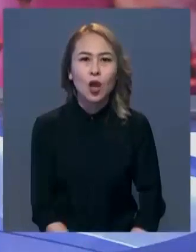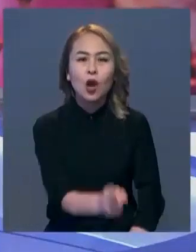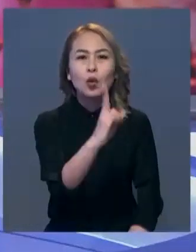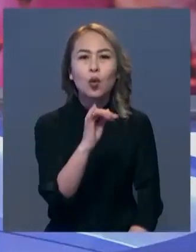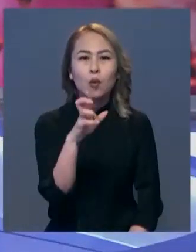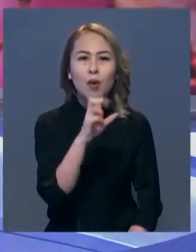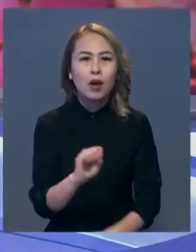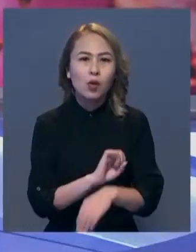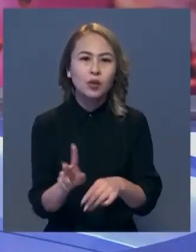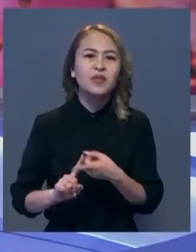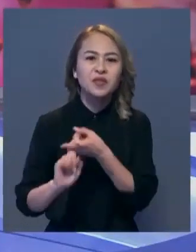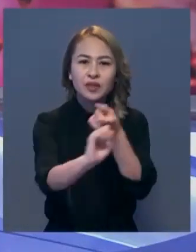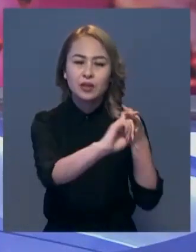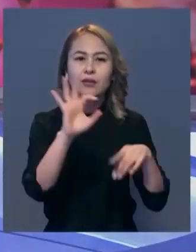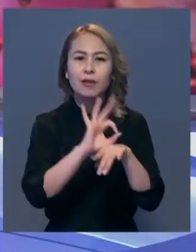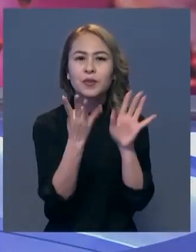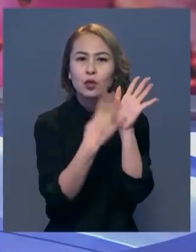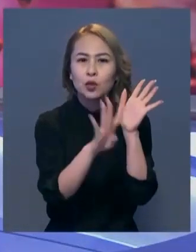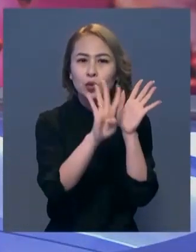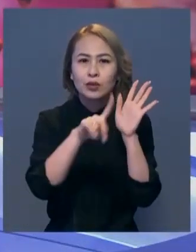Ал Кубада коронавирустан науқастардың